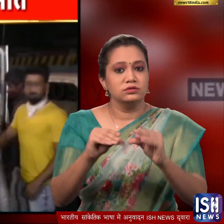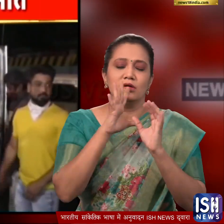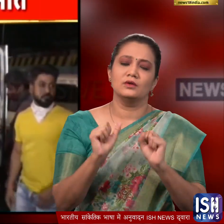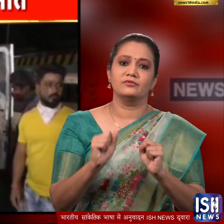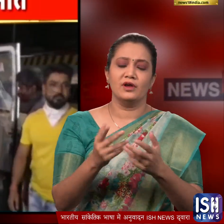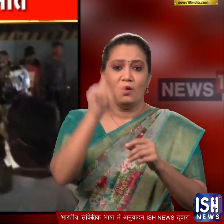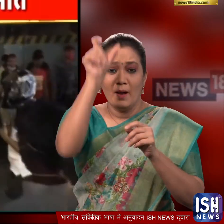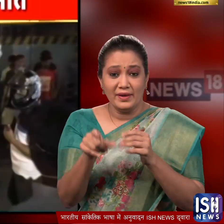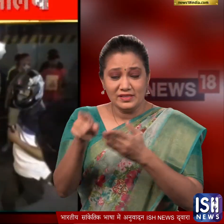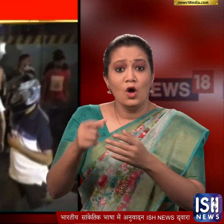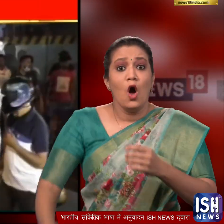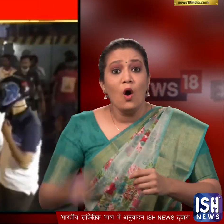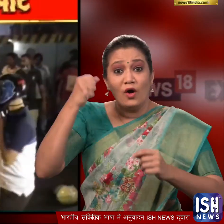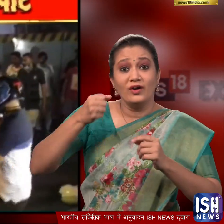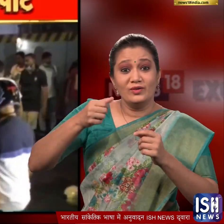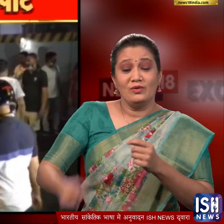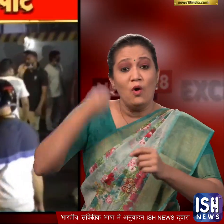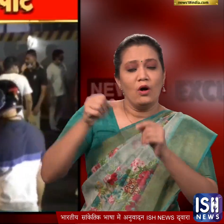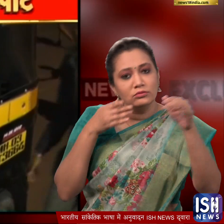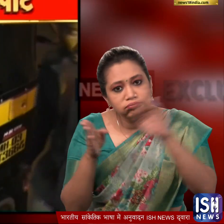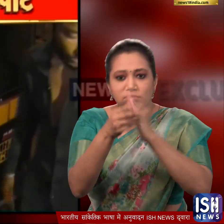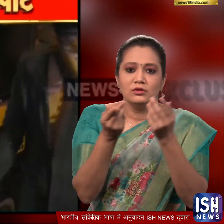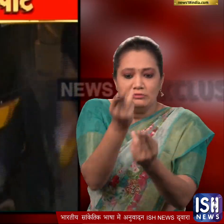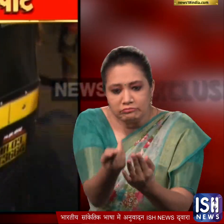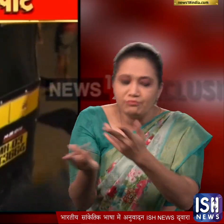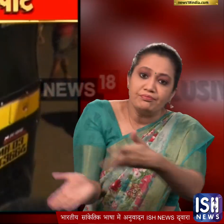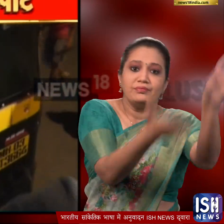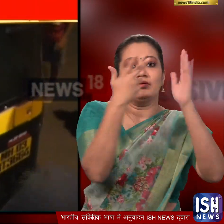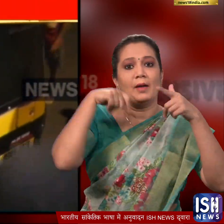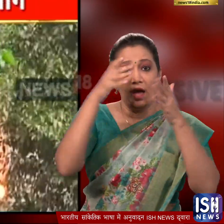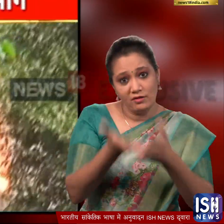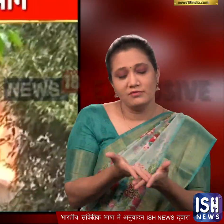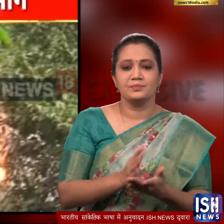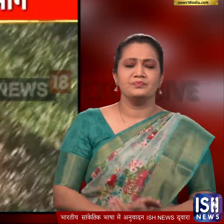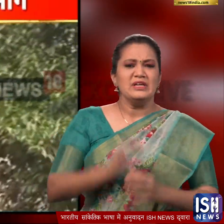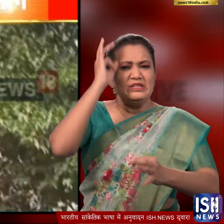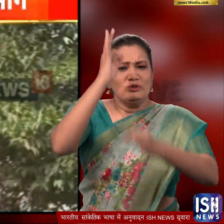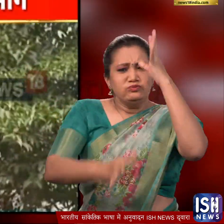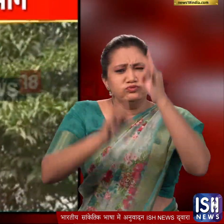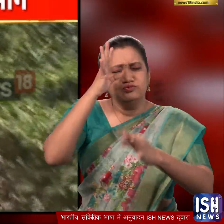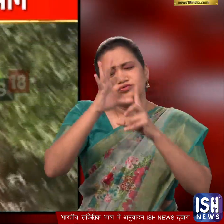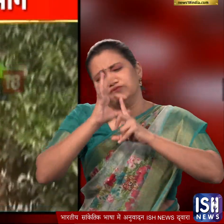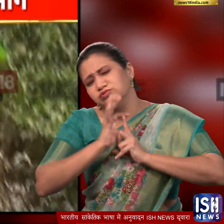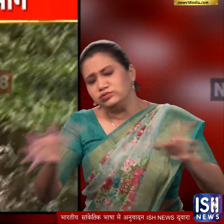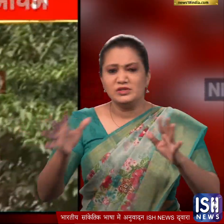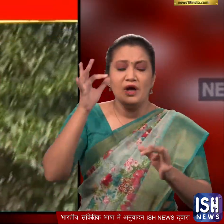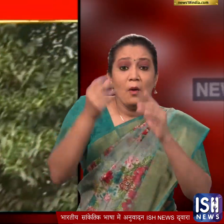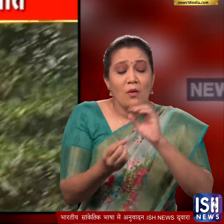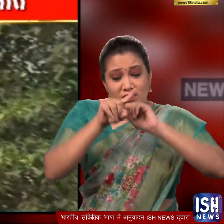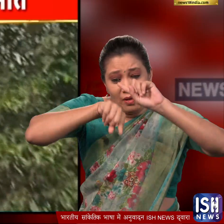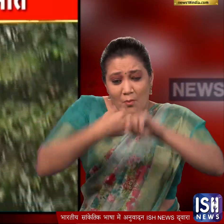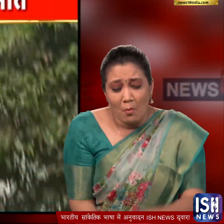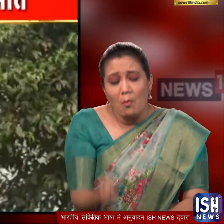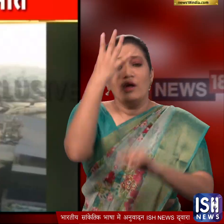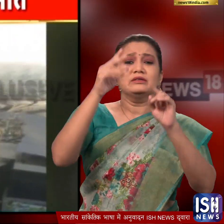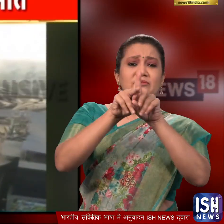मौके पर साफ दिखी। एक मरीज को तो ऑटो में बिठाकर ले जाने की तस्वीरें भी कैमरे में कैद हुई। आग इतनी भयानक थी कि लपटें सुबह तक अस्पताल से